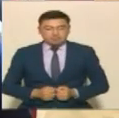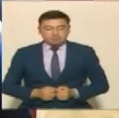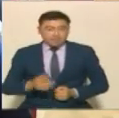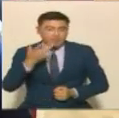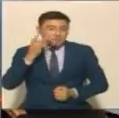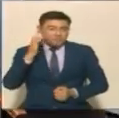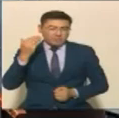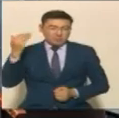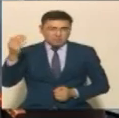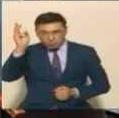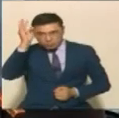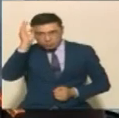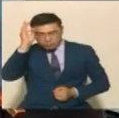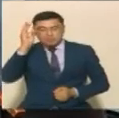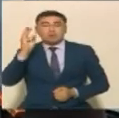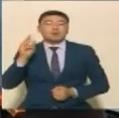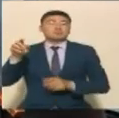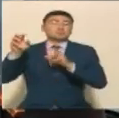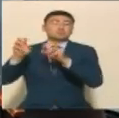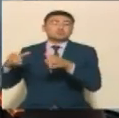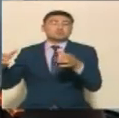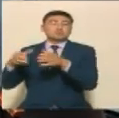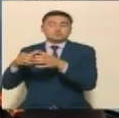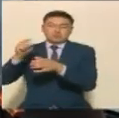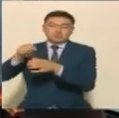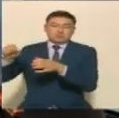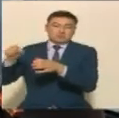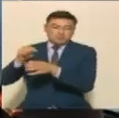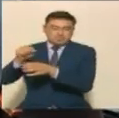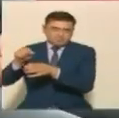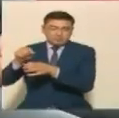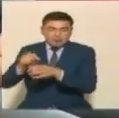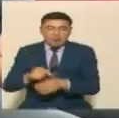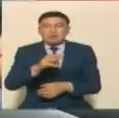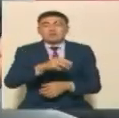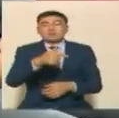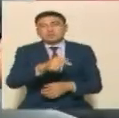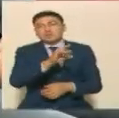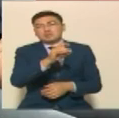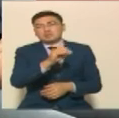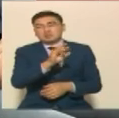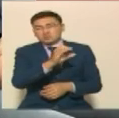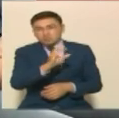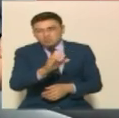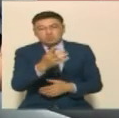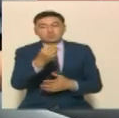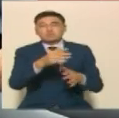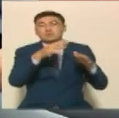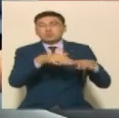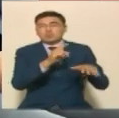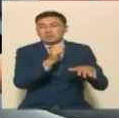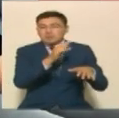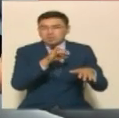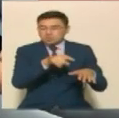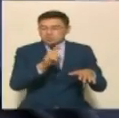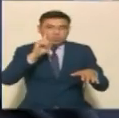Ақштың төтенше және өкілетті елшісінің төрағалығымен келген делегация мүшелерін өңірдің бірегей табиғи ресурстары Каспий теңізінің орналасу жақындығы